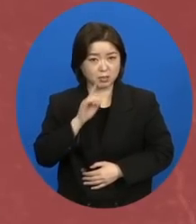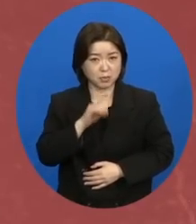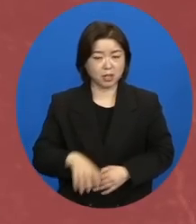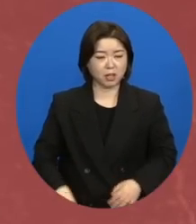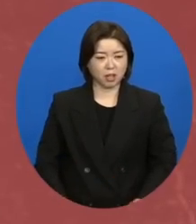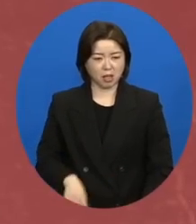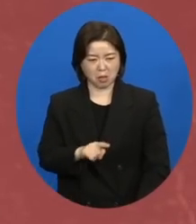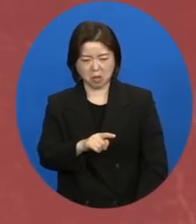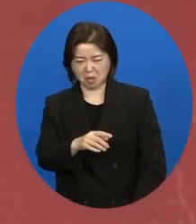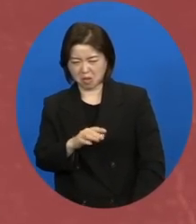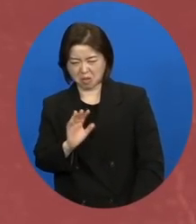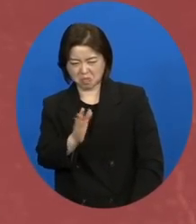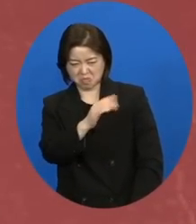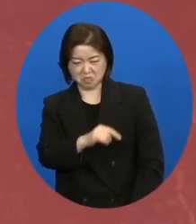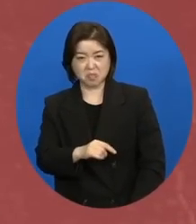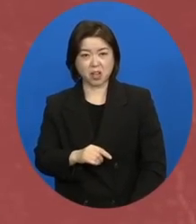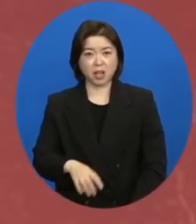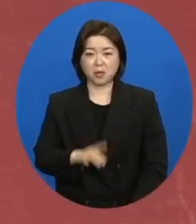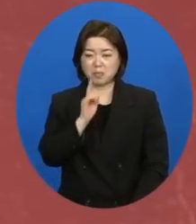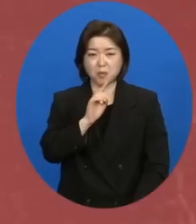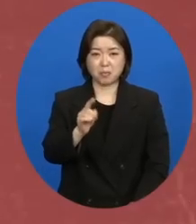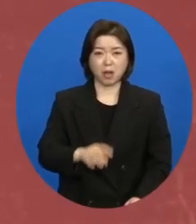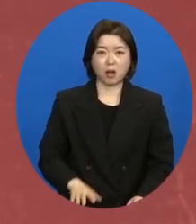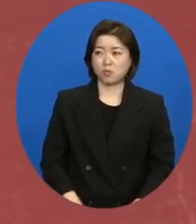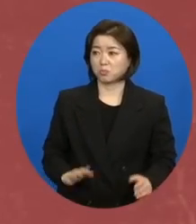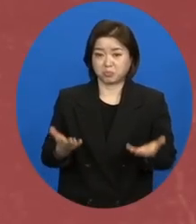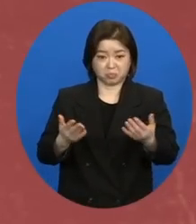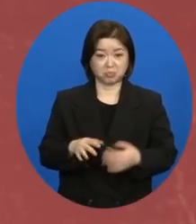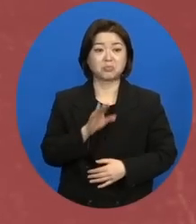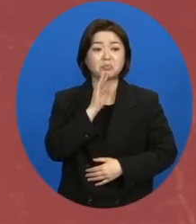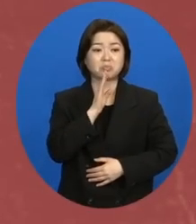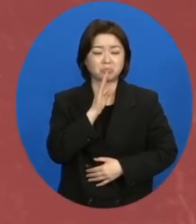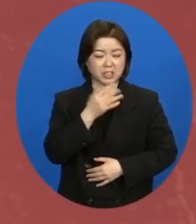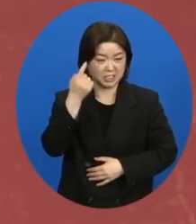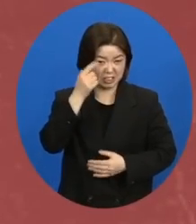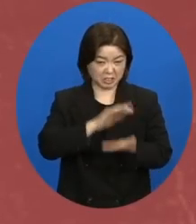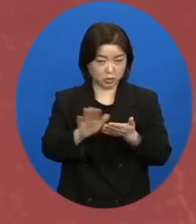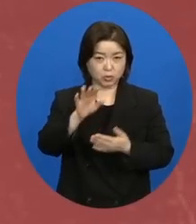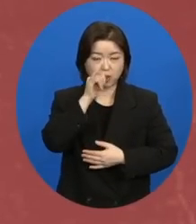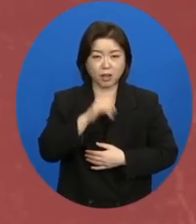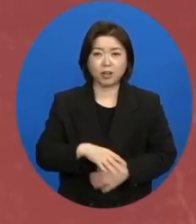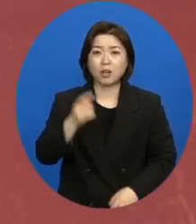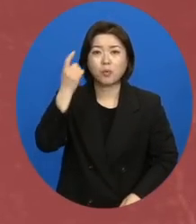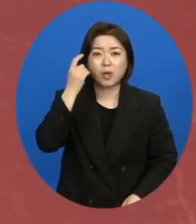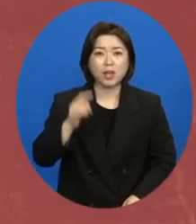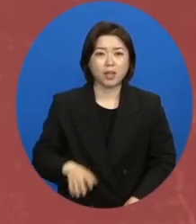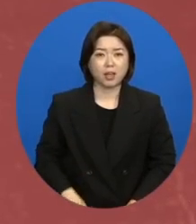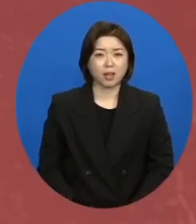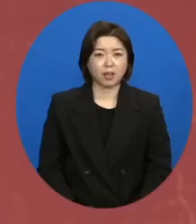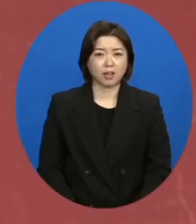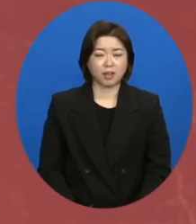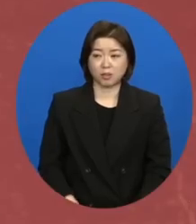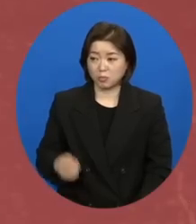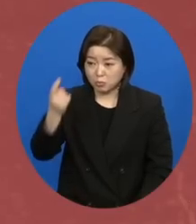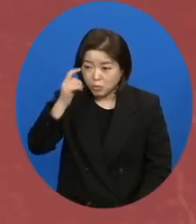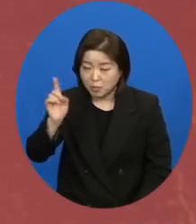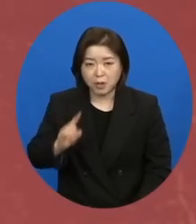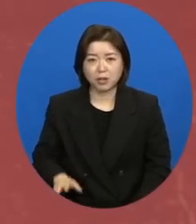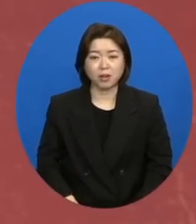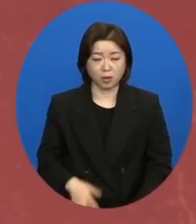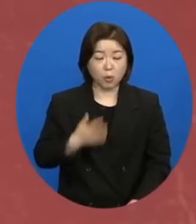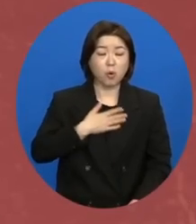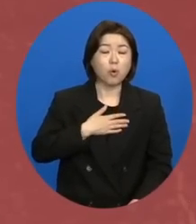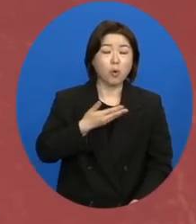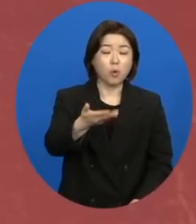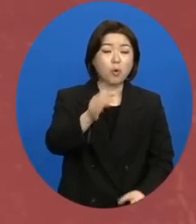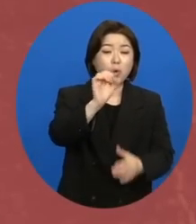참 아싸래. 딱 뭐 말하면 그냥 오, 예 이러는 성격이야. 아, 왜요? 뭐 이렇게 말 안 해. 부탁하면 뭐